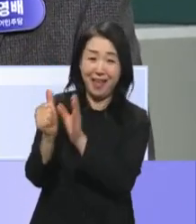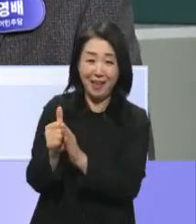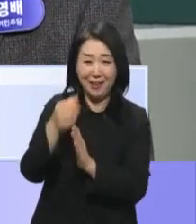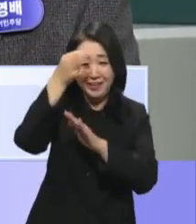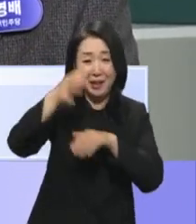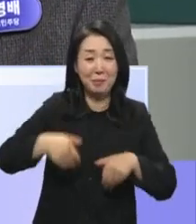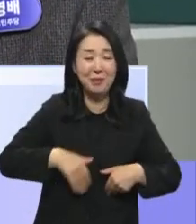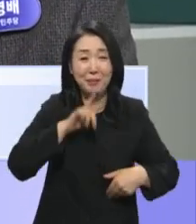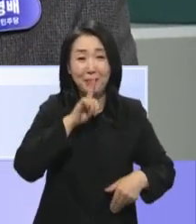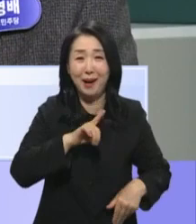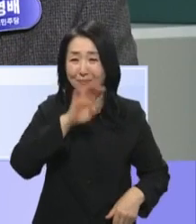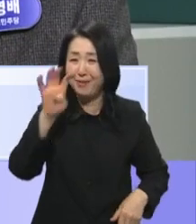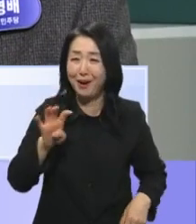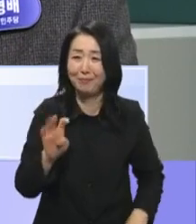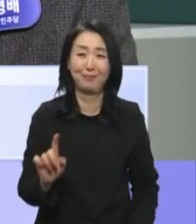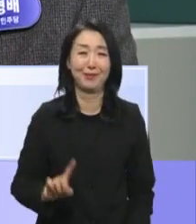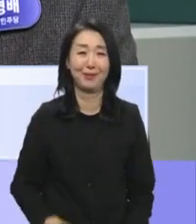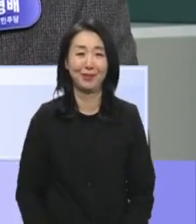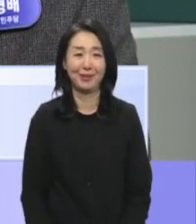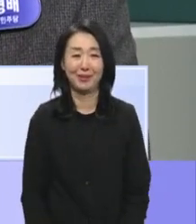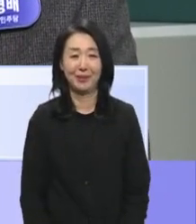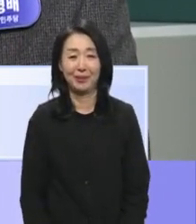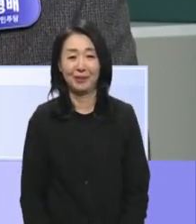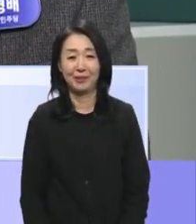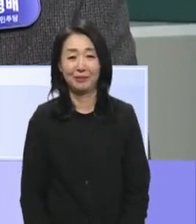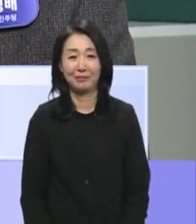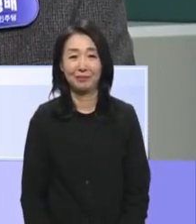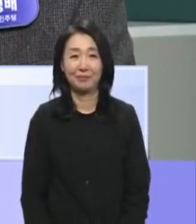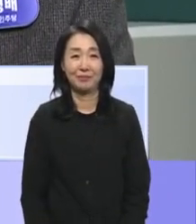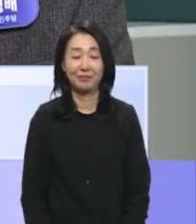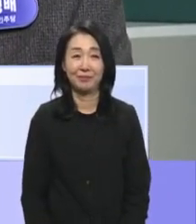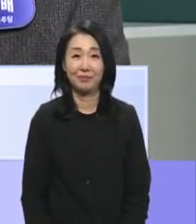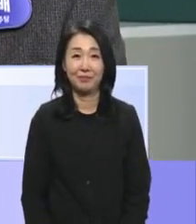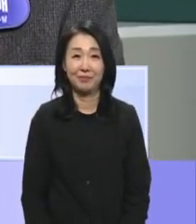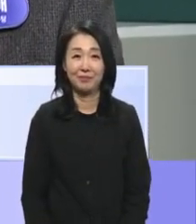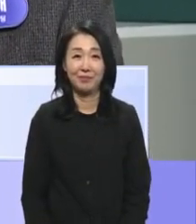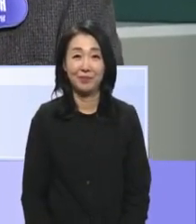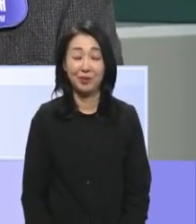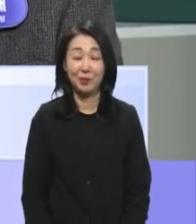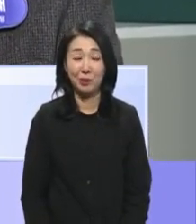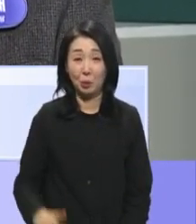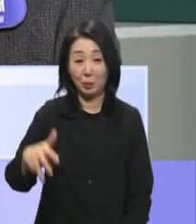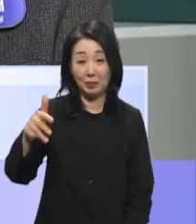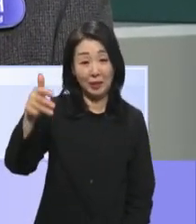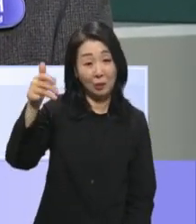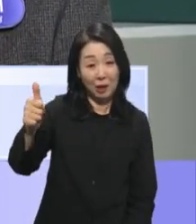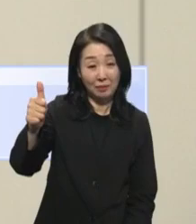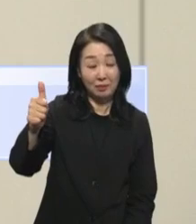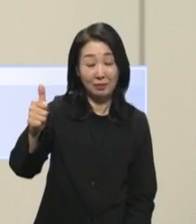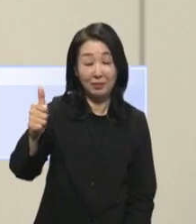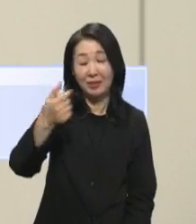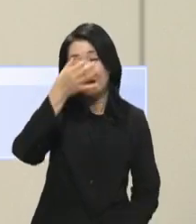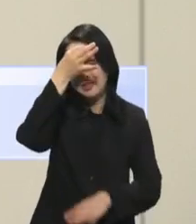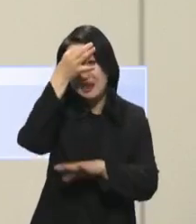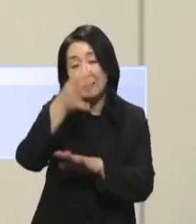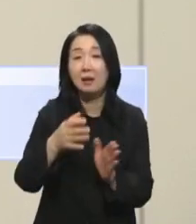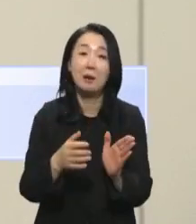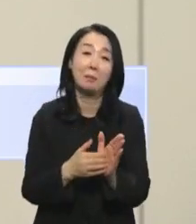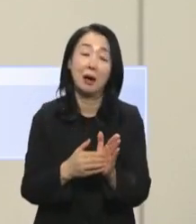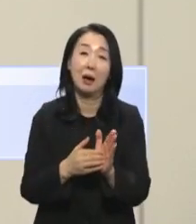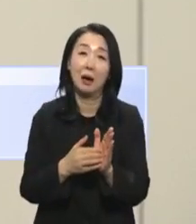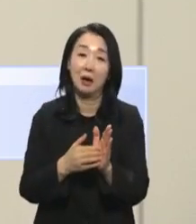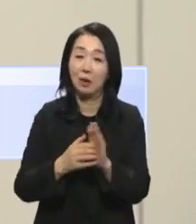말씀 하시는데 저는 이부분에 차관이 사과를 했고요 또 집권당의 대변인들 사과를 했고 아마